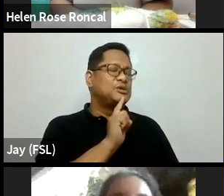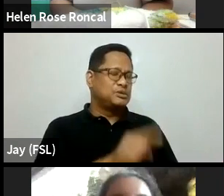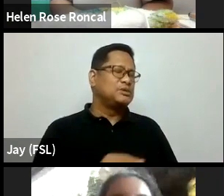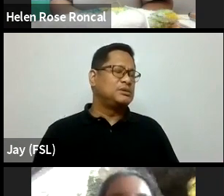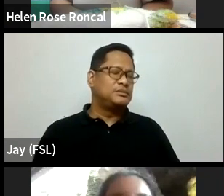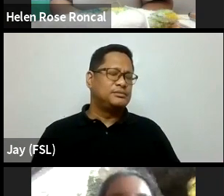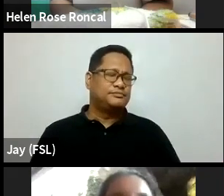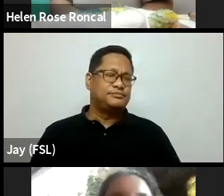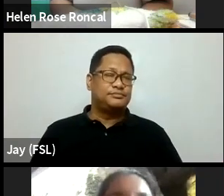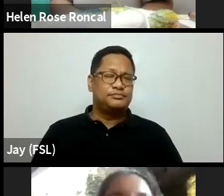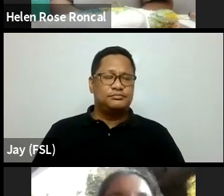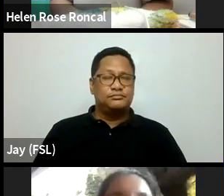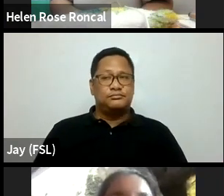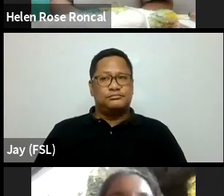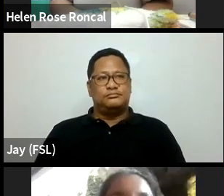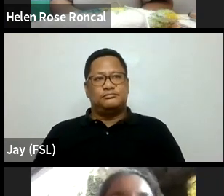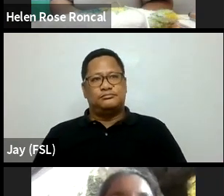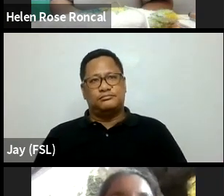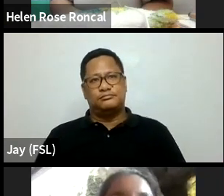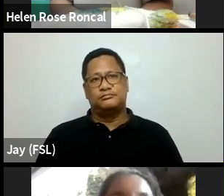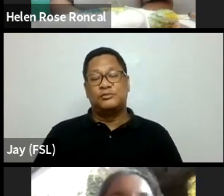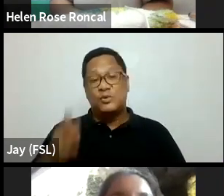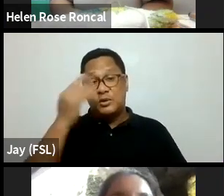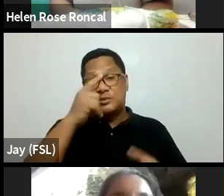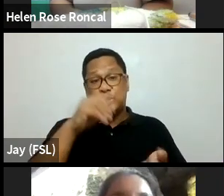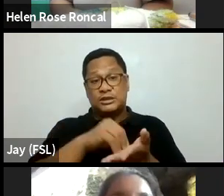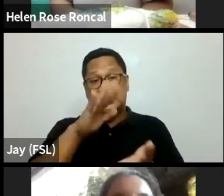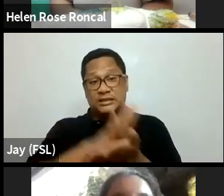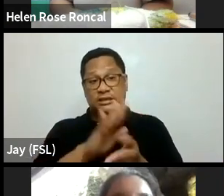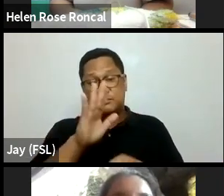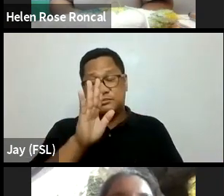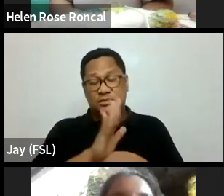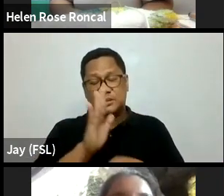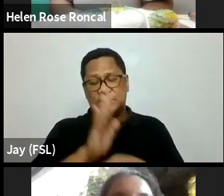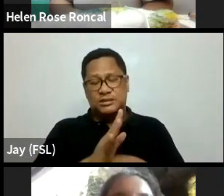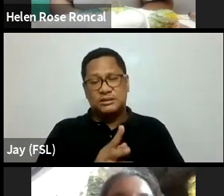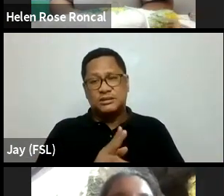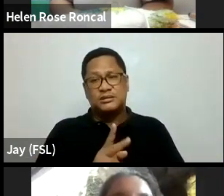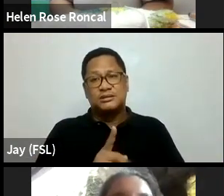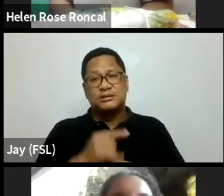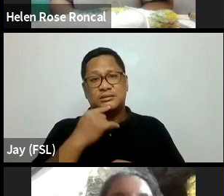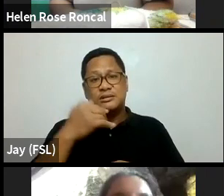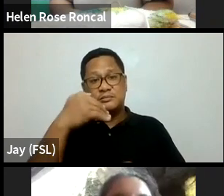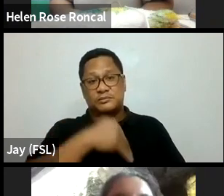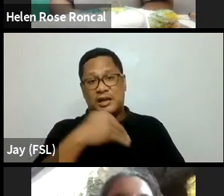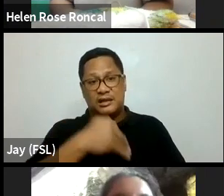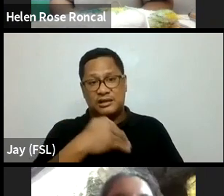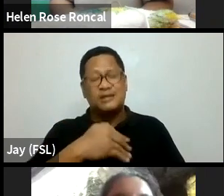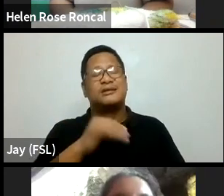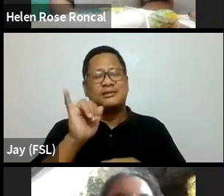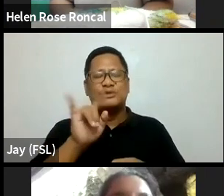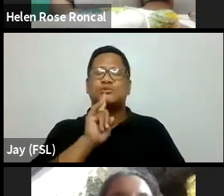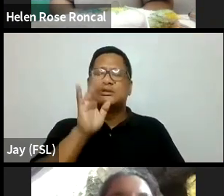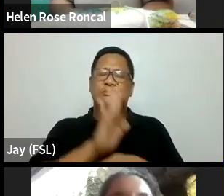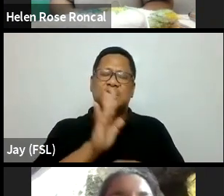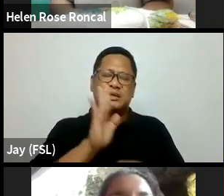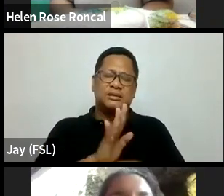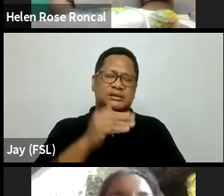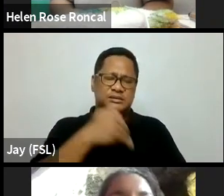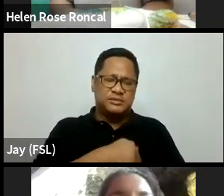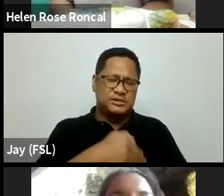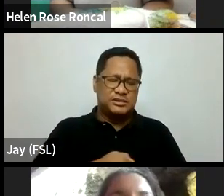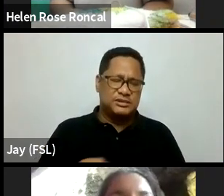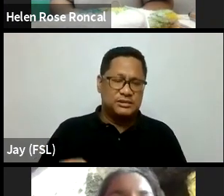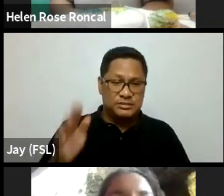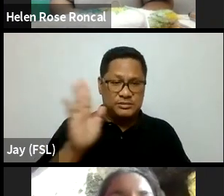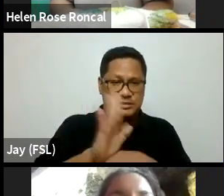Yes. Okay, yun. Kasi yung credit business, okay. Business din yung banko. Yung banko, business yan eh. Di ba? Yung banko,